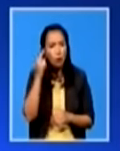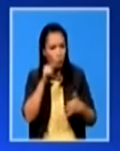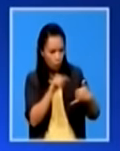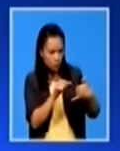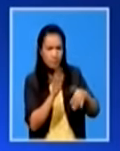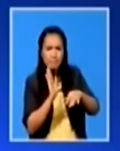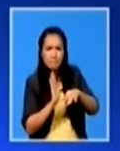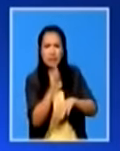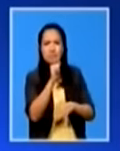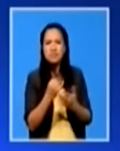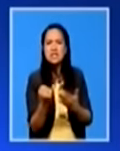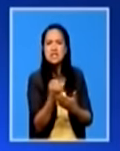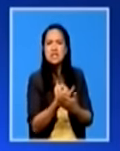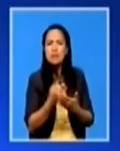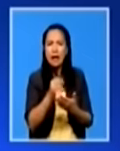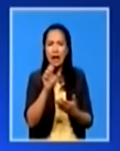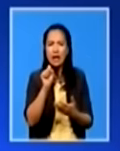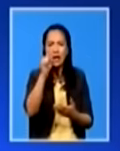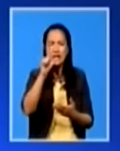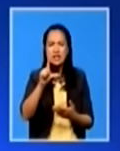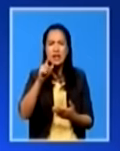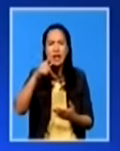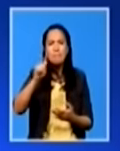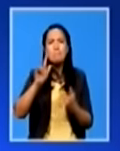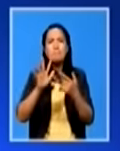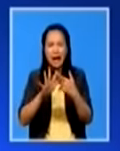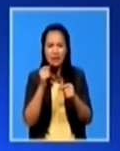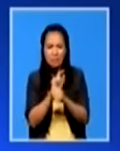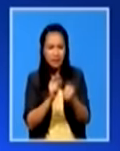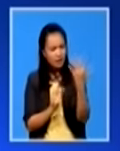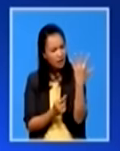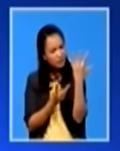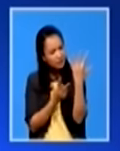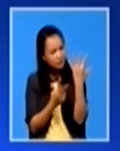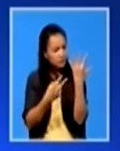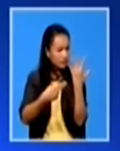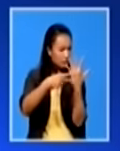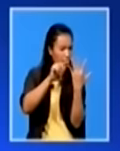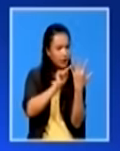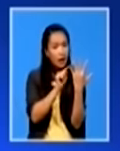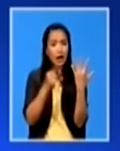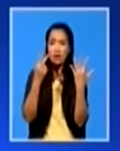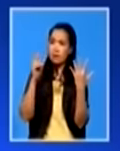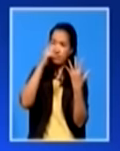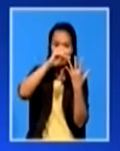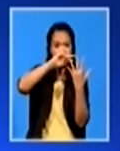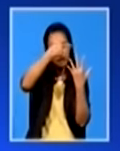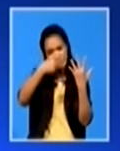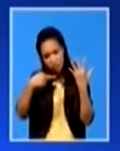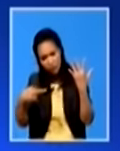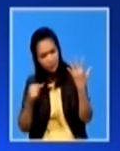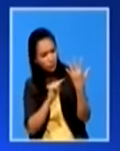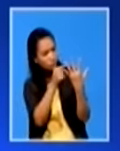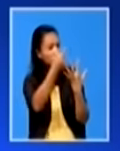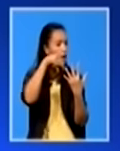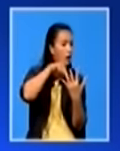จะต้องมีคนที่เรียกว่าลูกขกรเมื่อกี้เนี่ยจะตัดยังไงจะทำให้ศิลปะตรงไหนมีช่องให้สายไฟรอดได้ยังไงผมไปต่างประเท